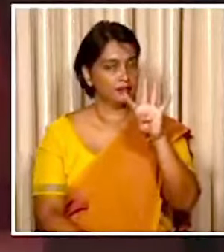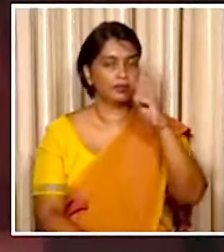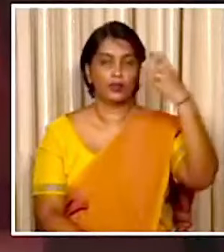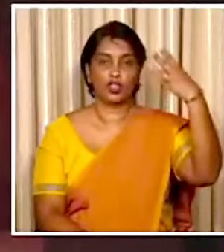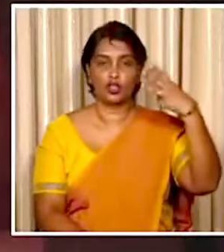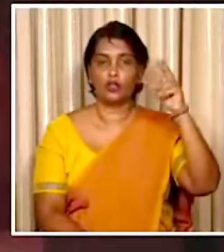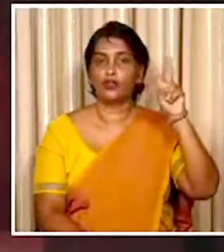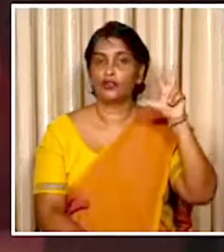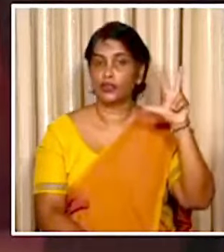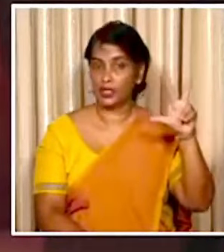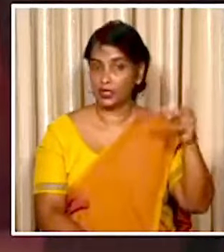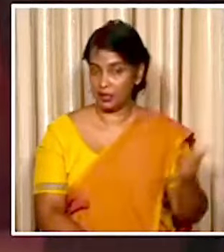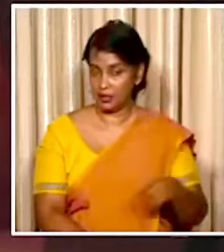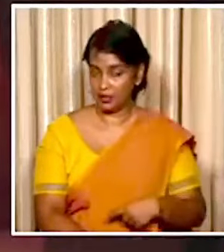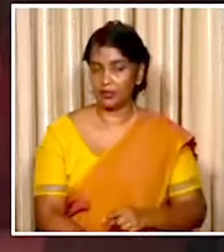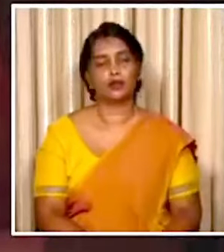2024/03/28 වෙනි දින